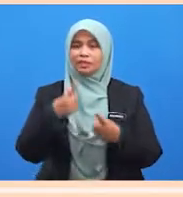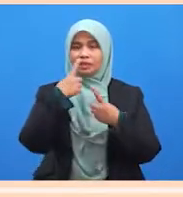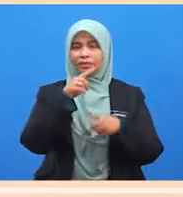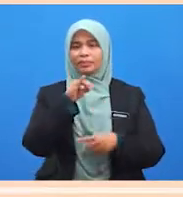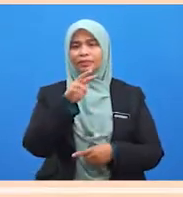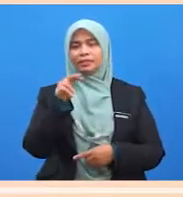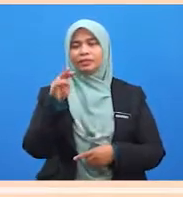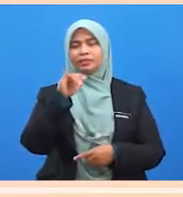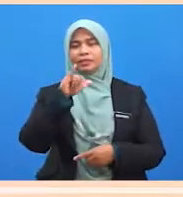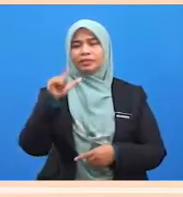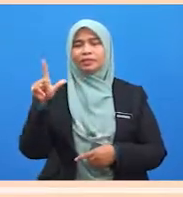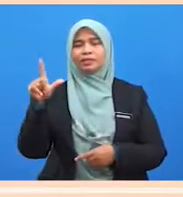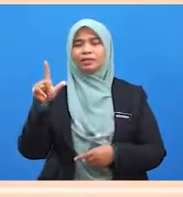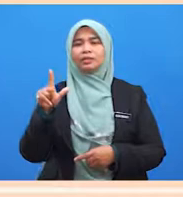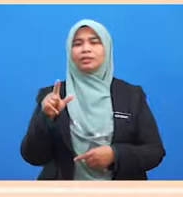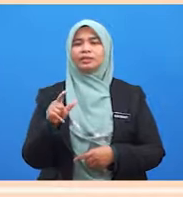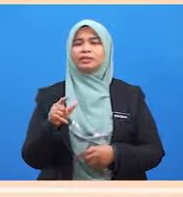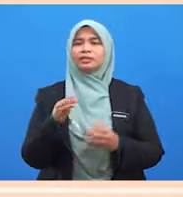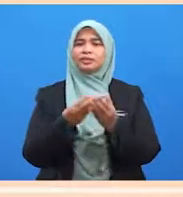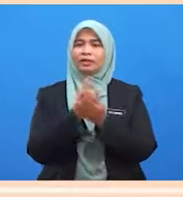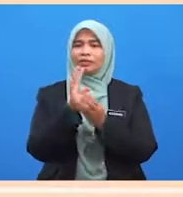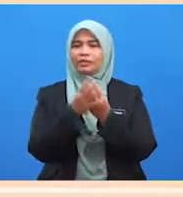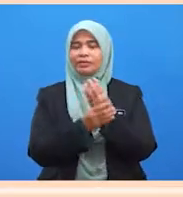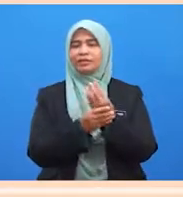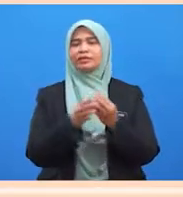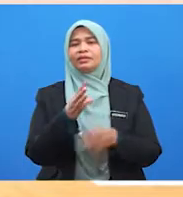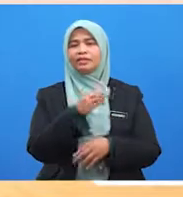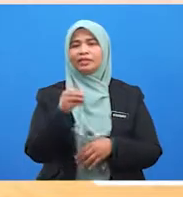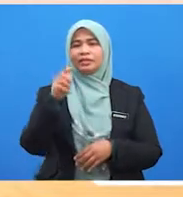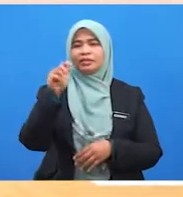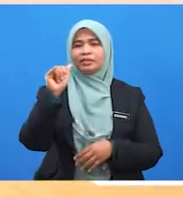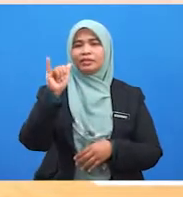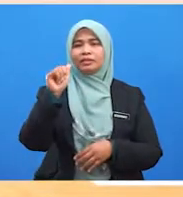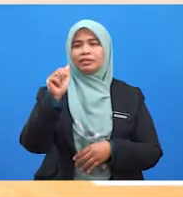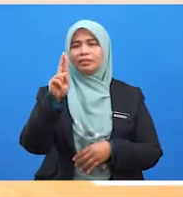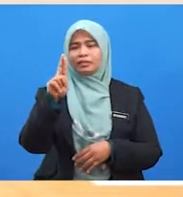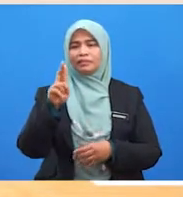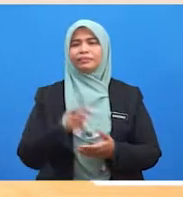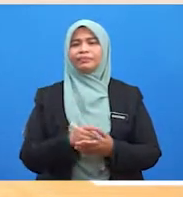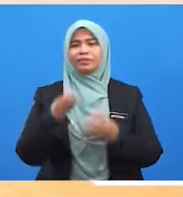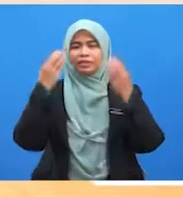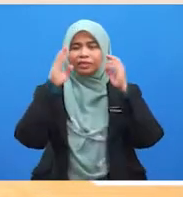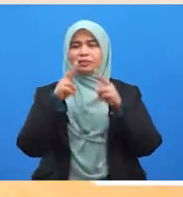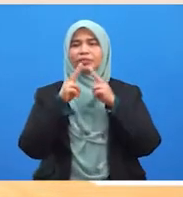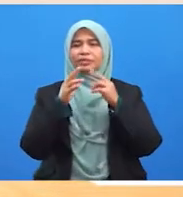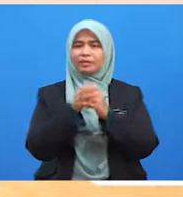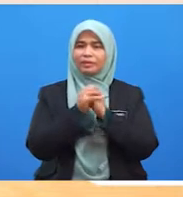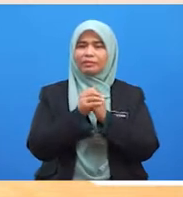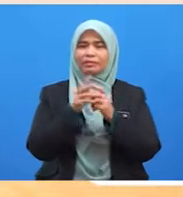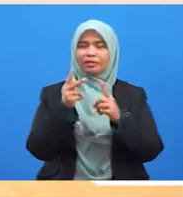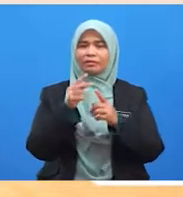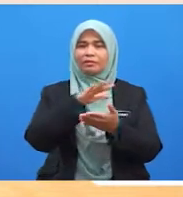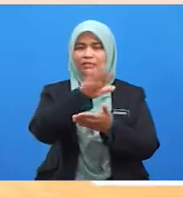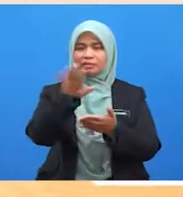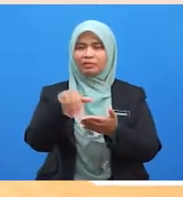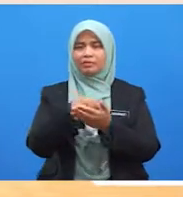Jawapannya ialah sarung tangan dan tayar. Cikgu ucapkan tahniah kepada semua murid kerana